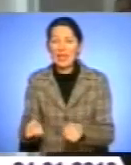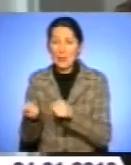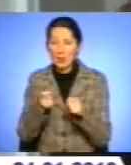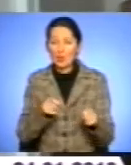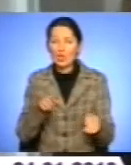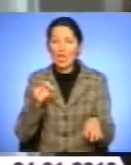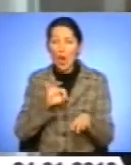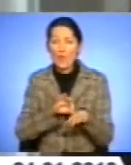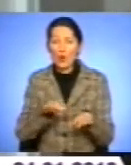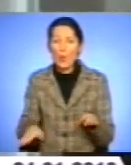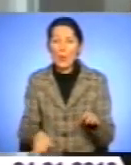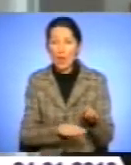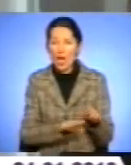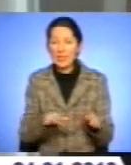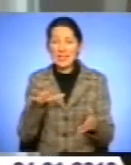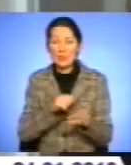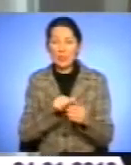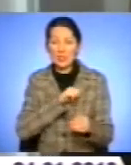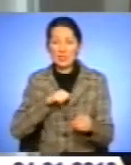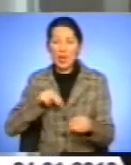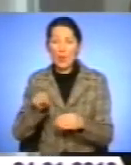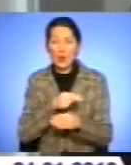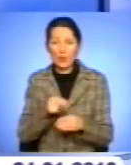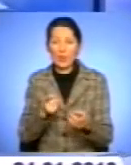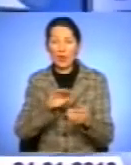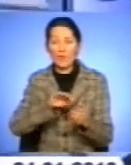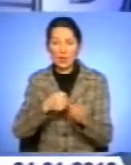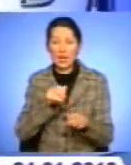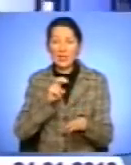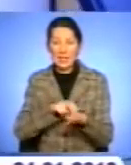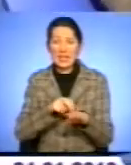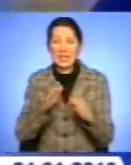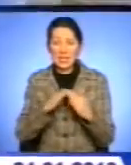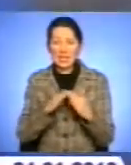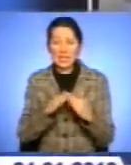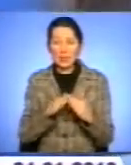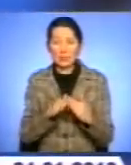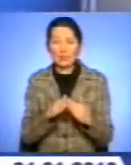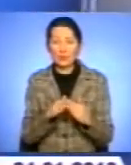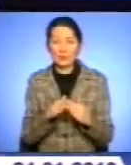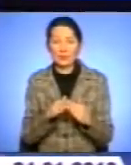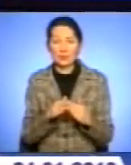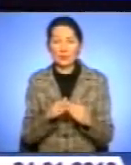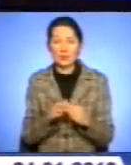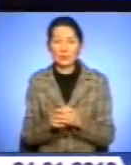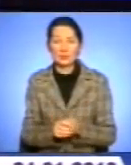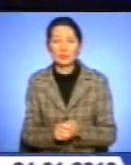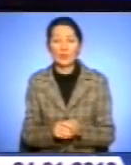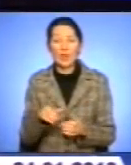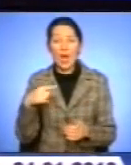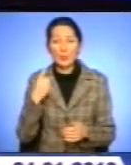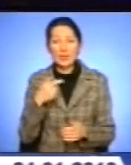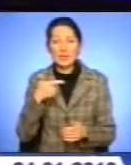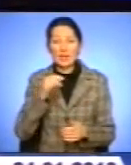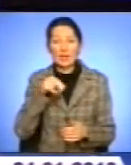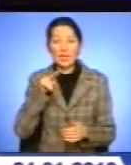захворів, не йти на роботу, не вести дітей в садочок, в школу, а лягти в ліжко і викликати лікаря до себе, лікуватись,